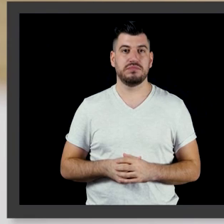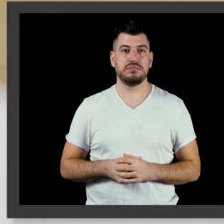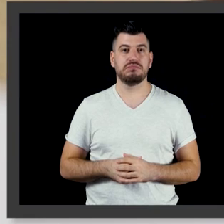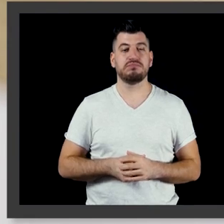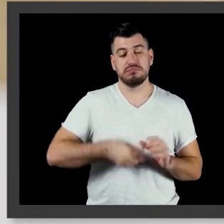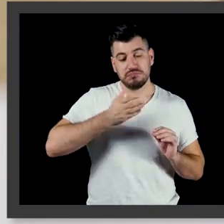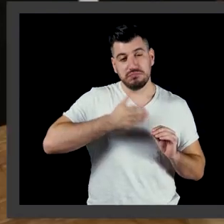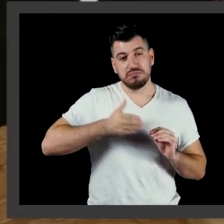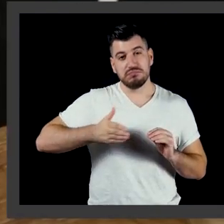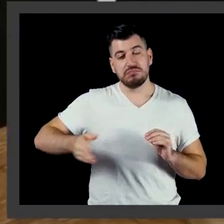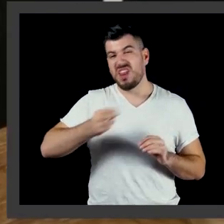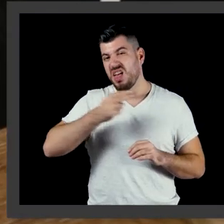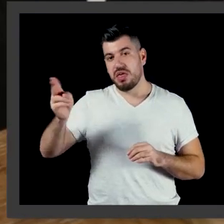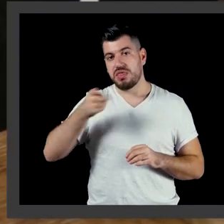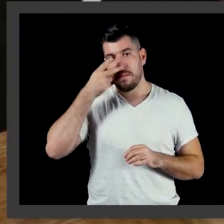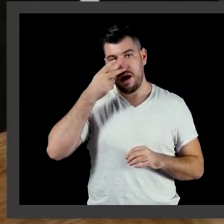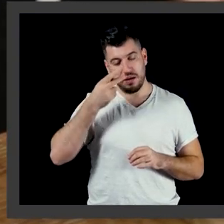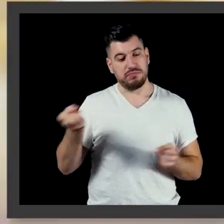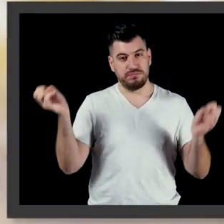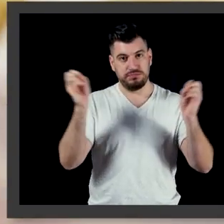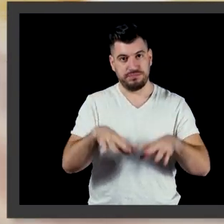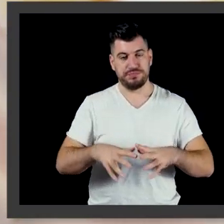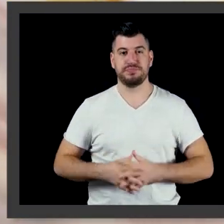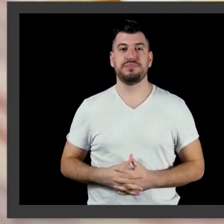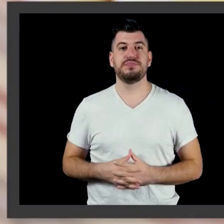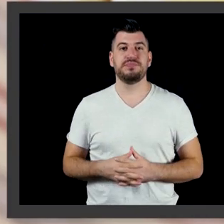Ψιλοκόβουμε μπόλικο θυμάρι και το ρίχνουμε μέσα.